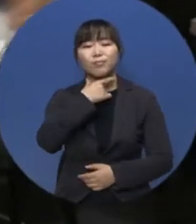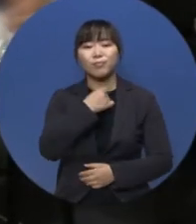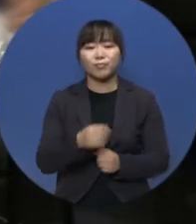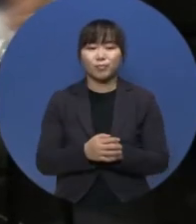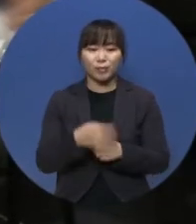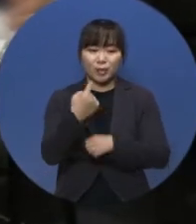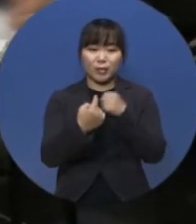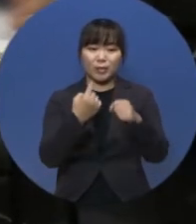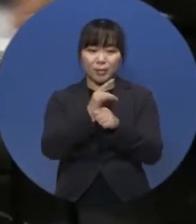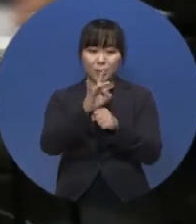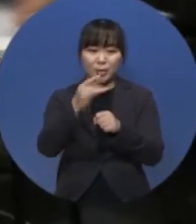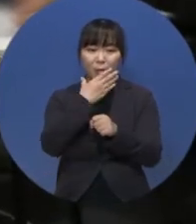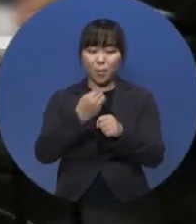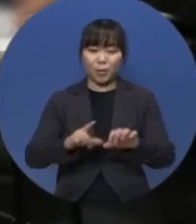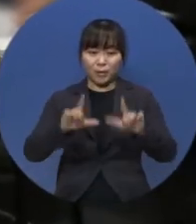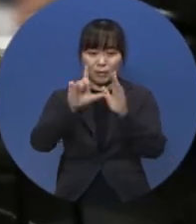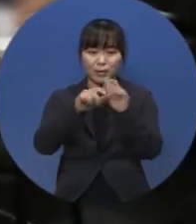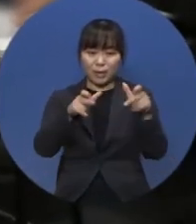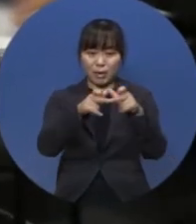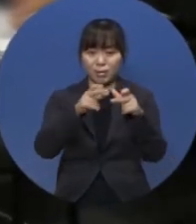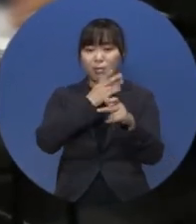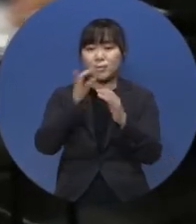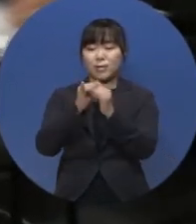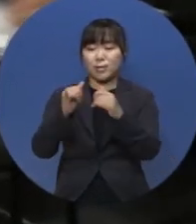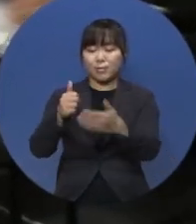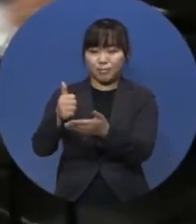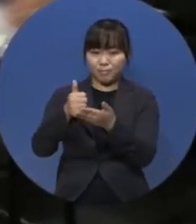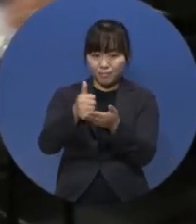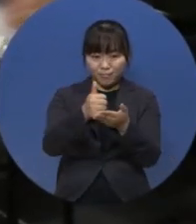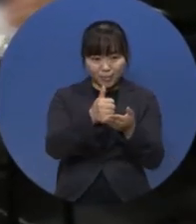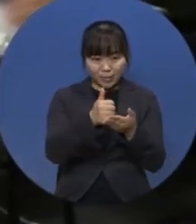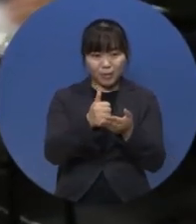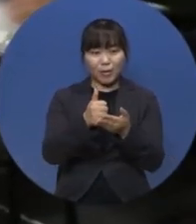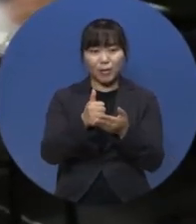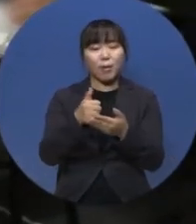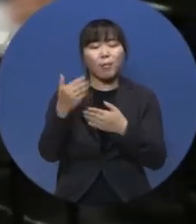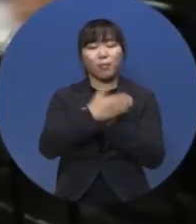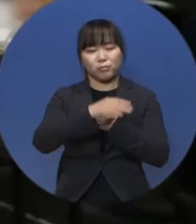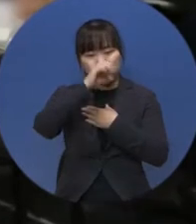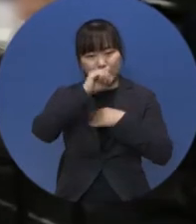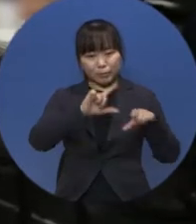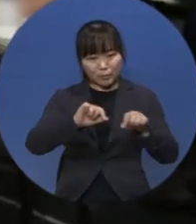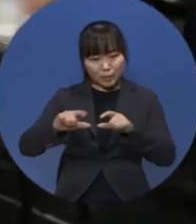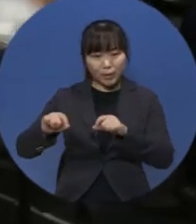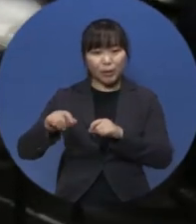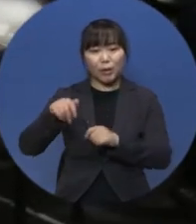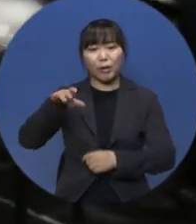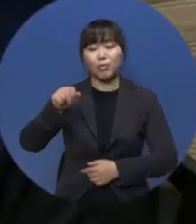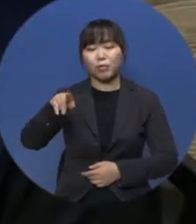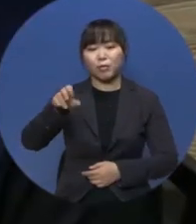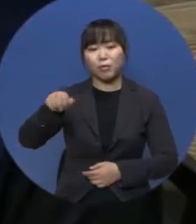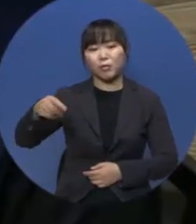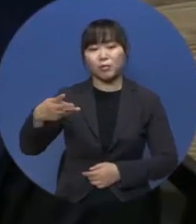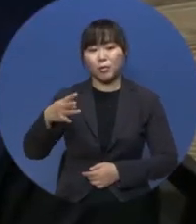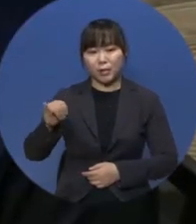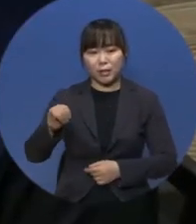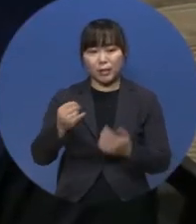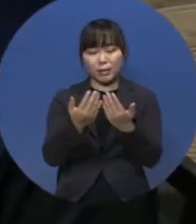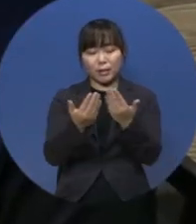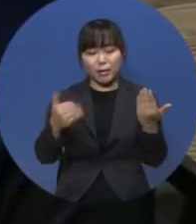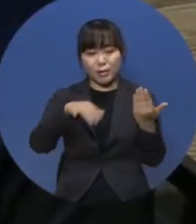해마다 복날이 오면 장애인들과 어르신들을 모셔 보양 음식들을 풍경소리 갤러리에서 접대하고